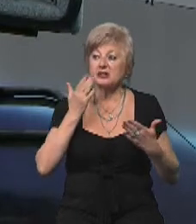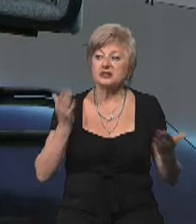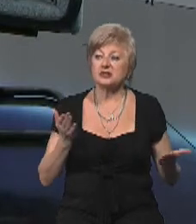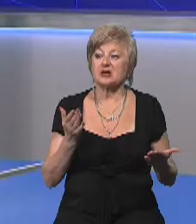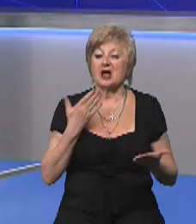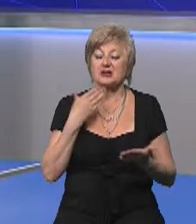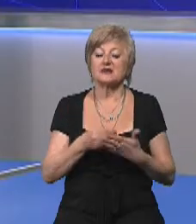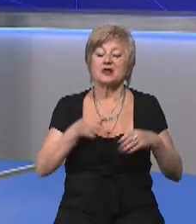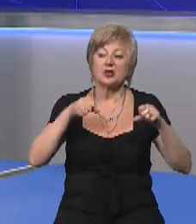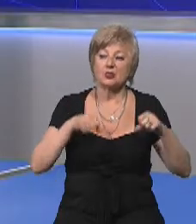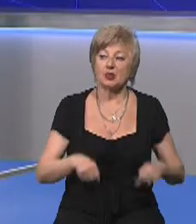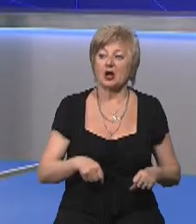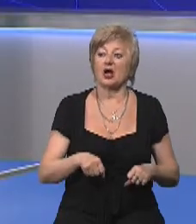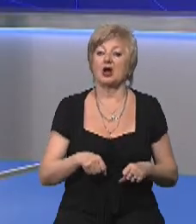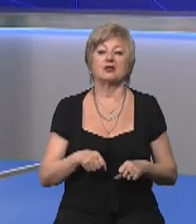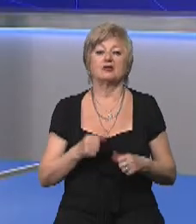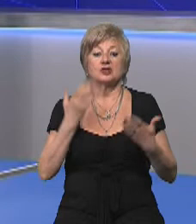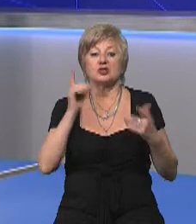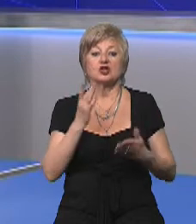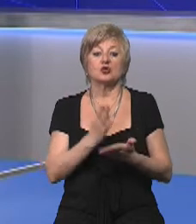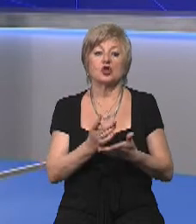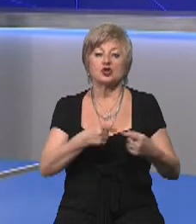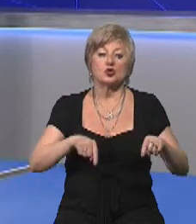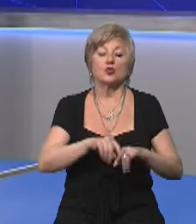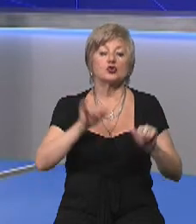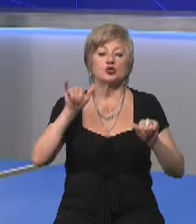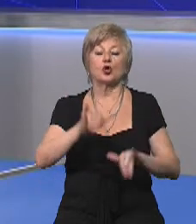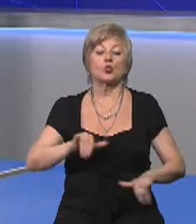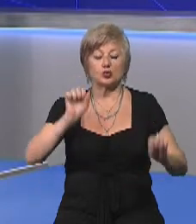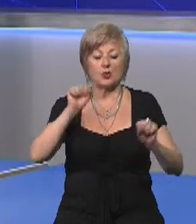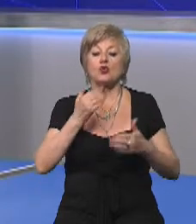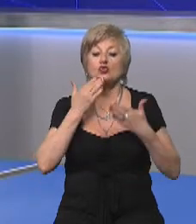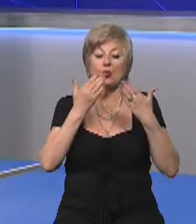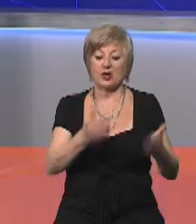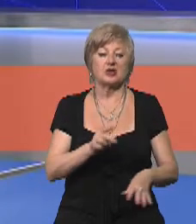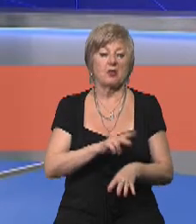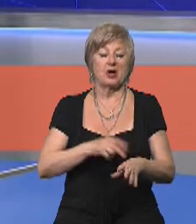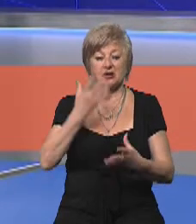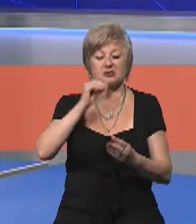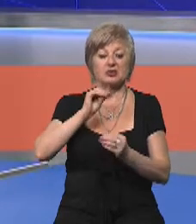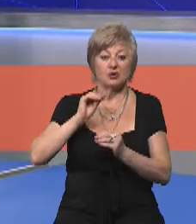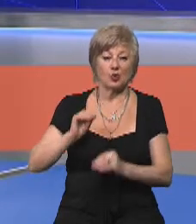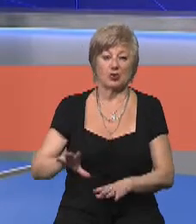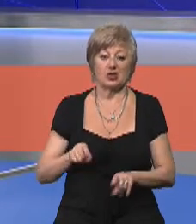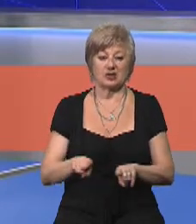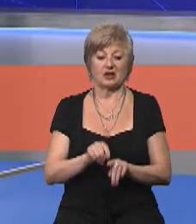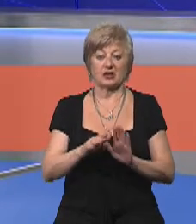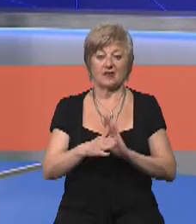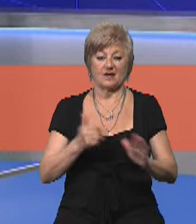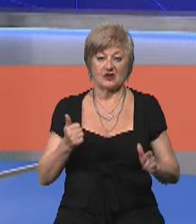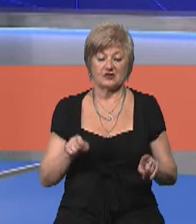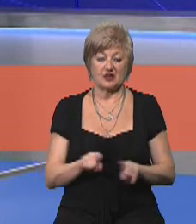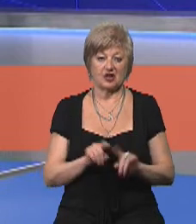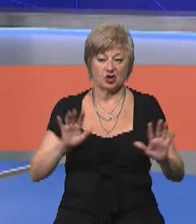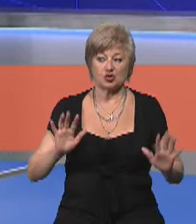прав, що є такі от організації, да, куди можна обратитися, тому що поліція не реагує, да, от на такі от случаї.